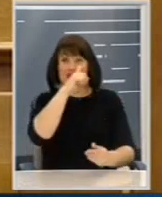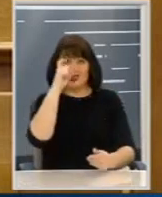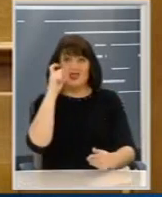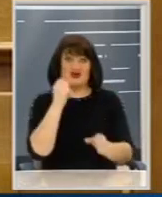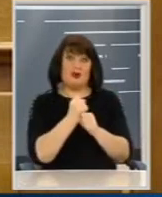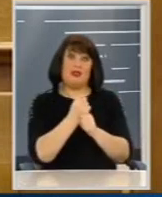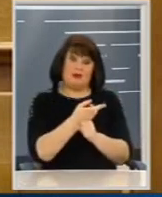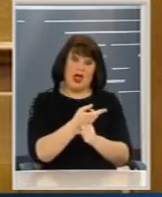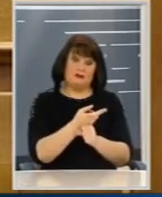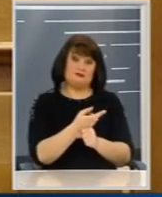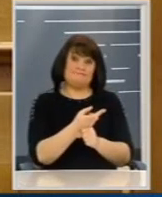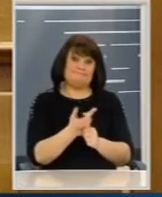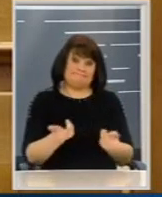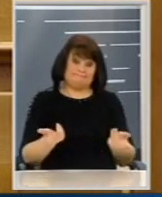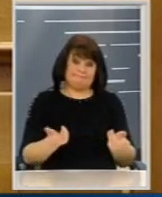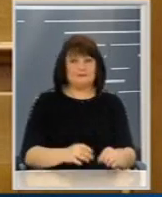δουλειά,